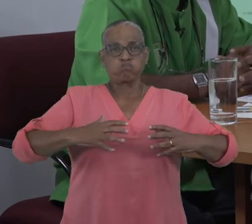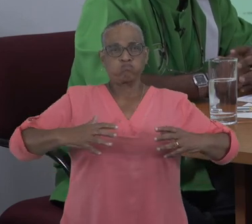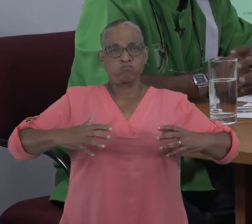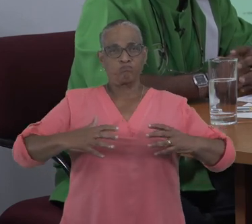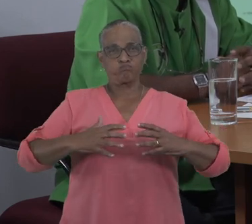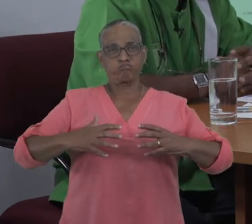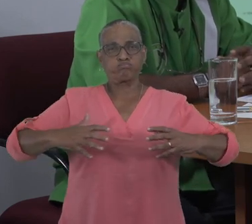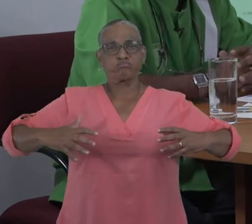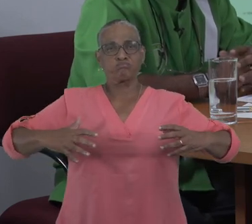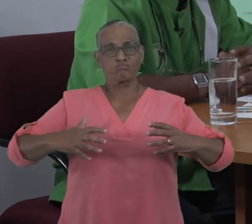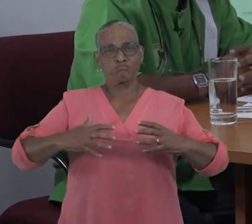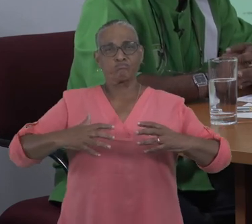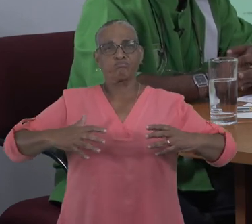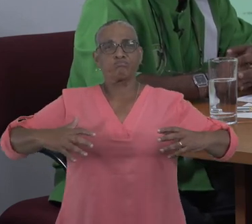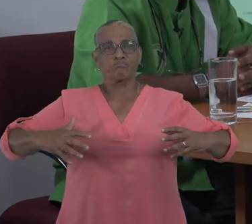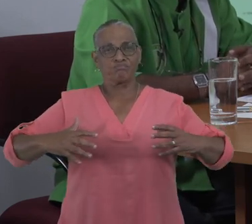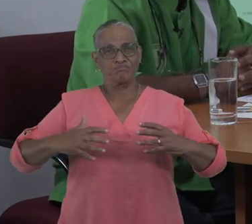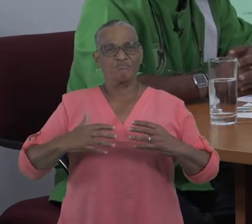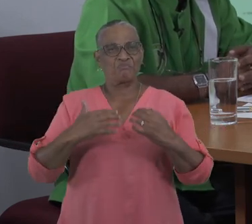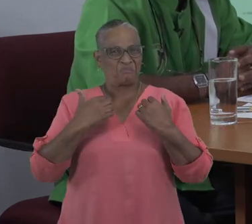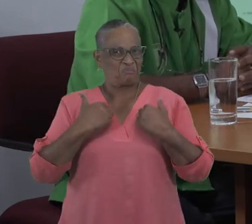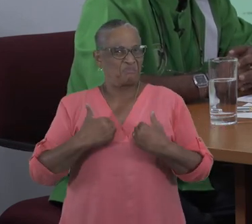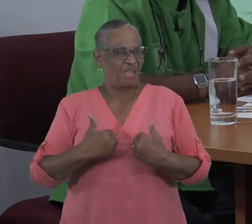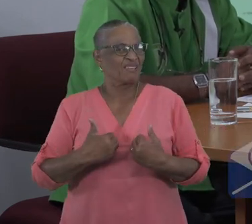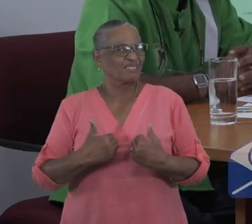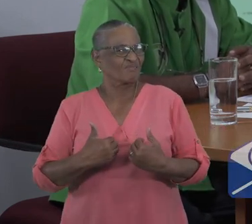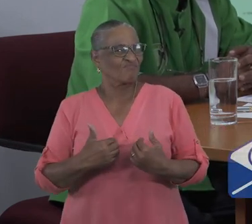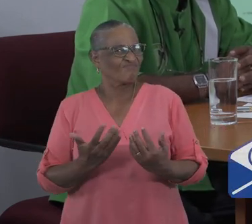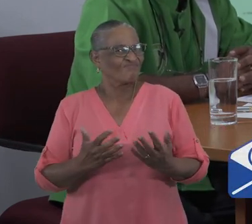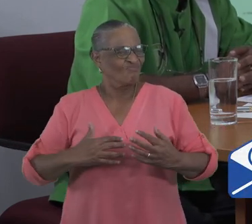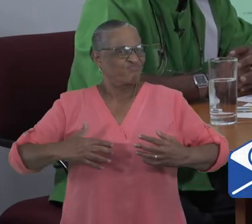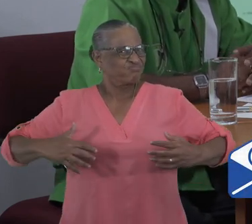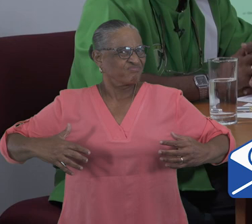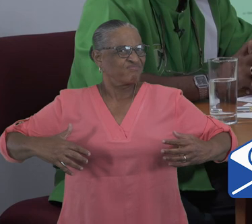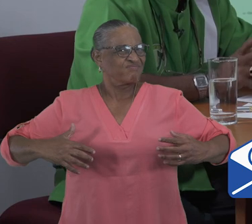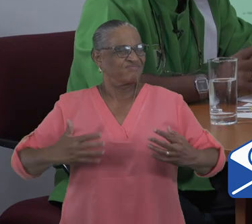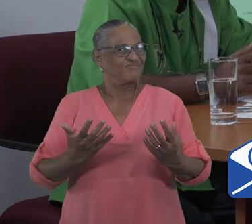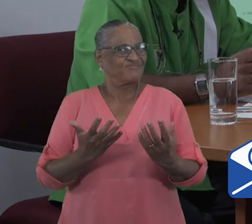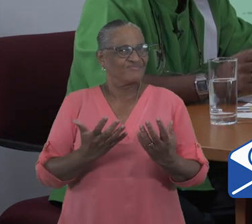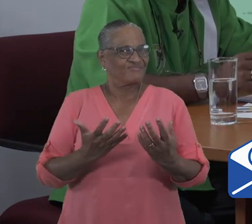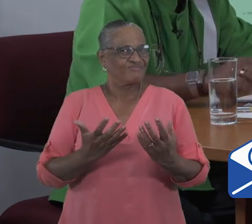je overgewicht bent, mensen die, weet je, je hebt natuurlijk...